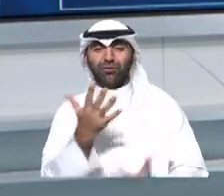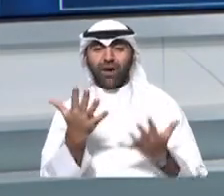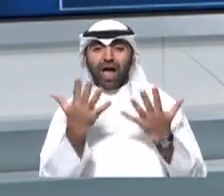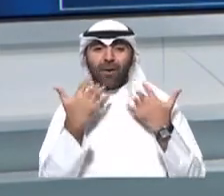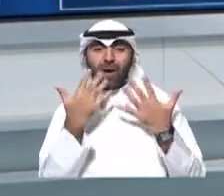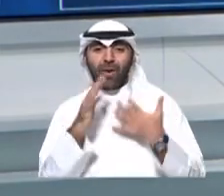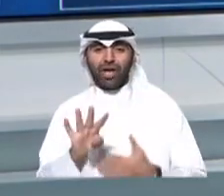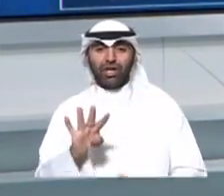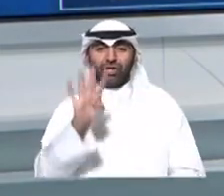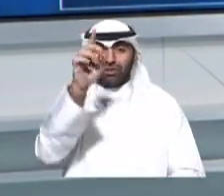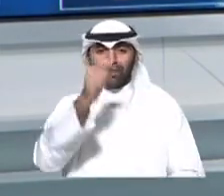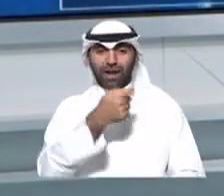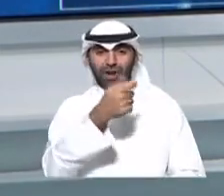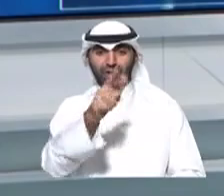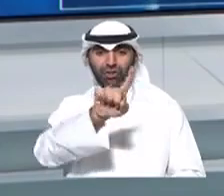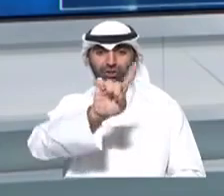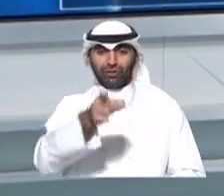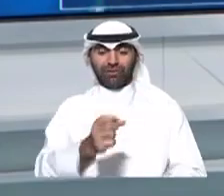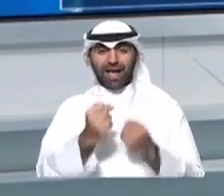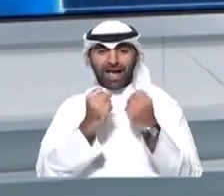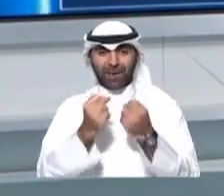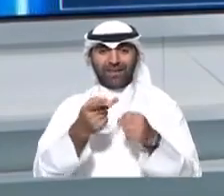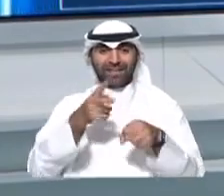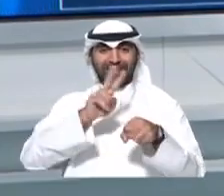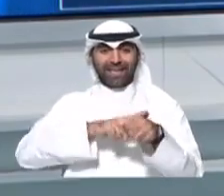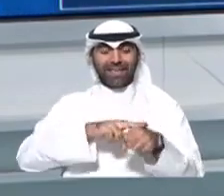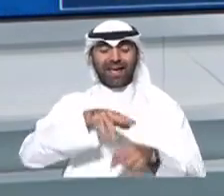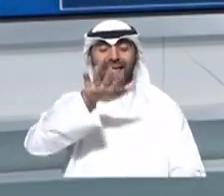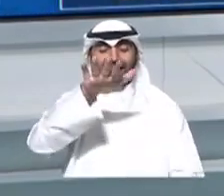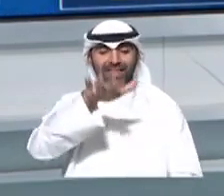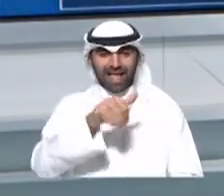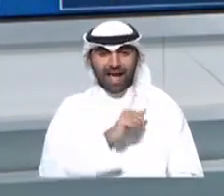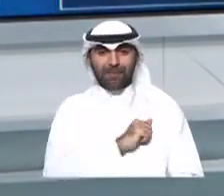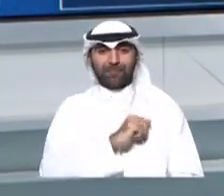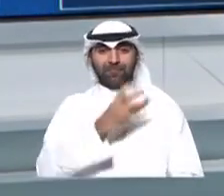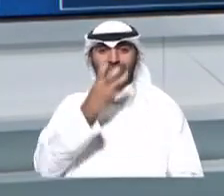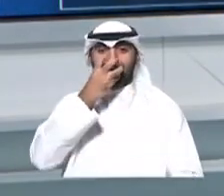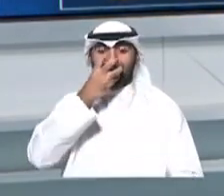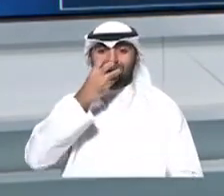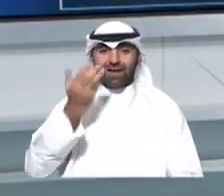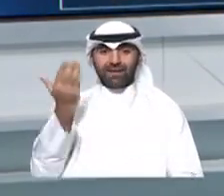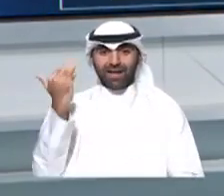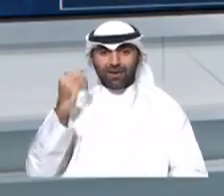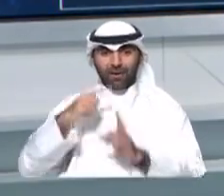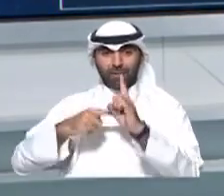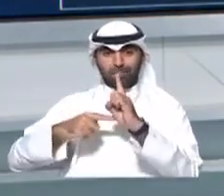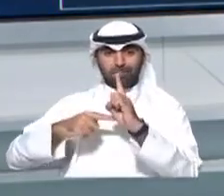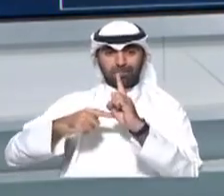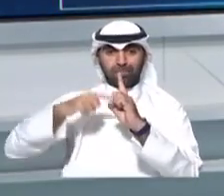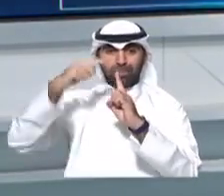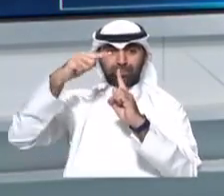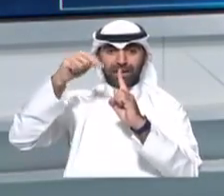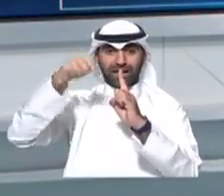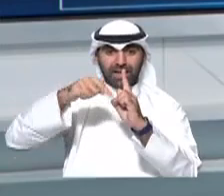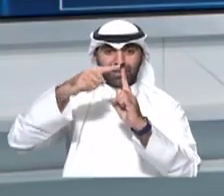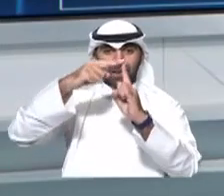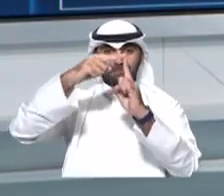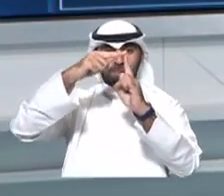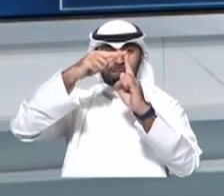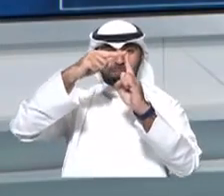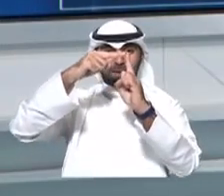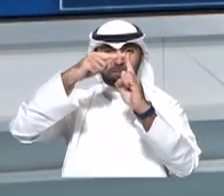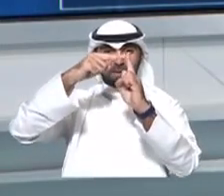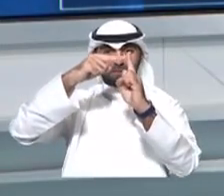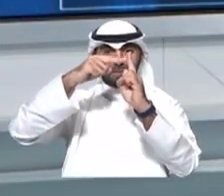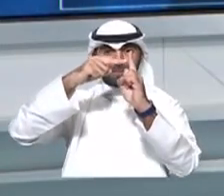في درجات الحرارة مقارنة بالأيام القليلة الماضية، وصل ما بين 4 درجات إلى 6 درجات مئوية، وهذا كله